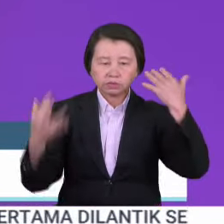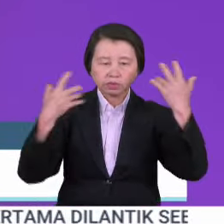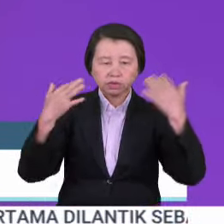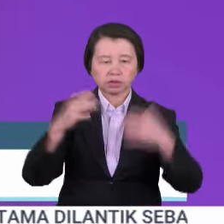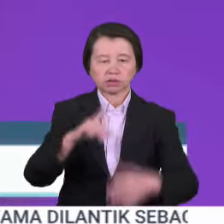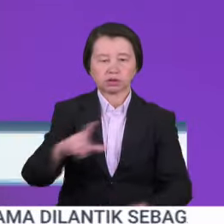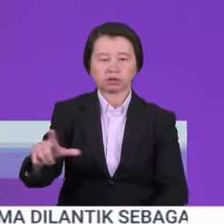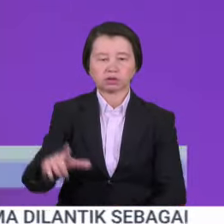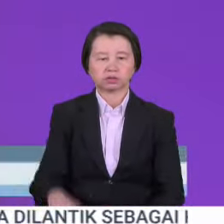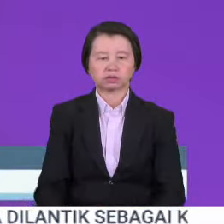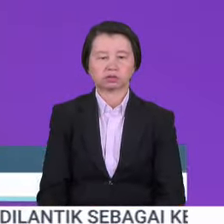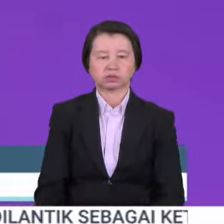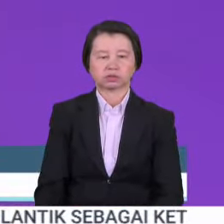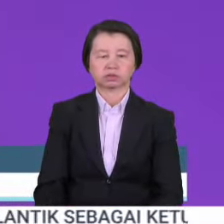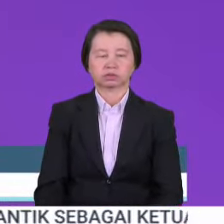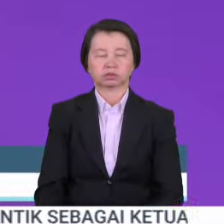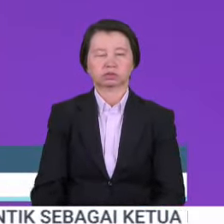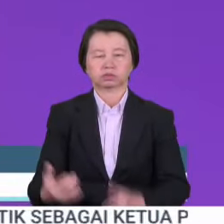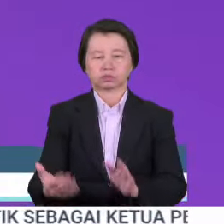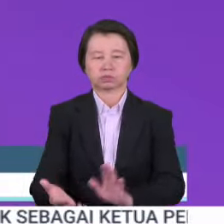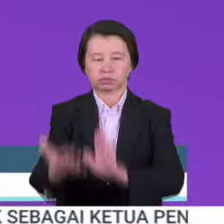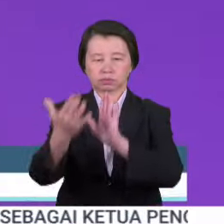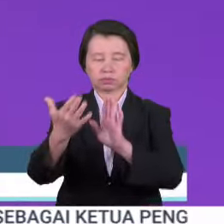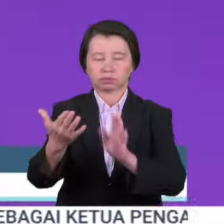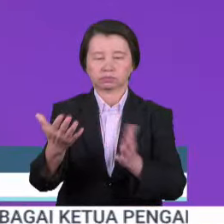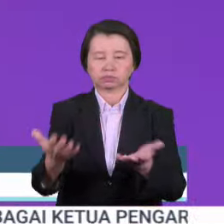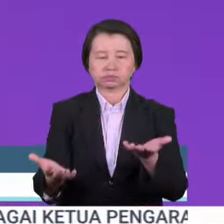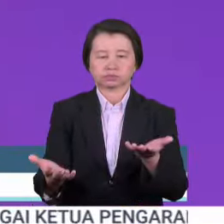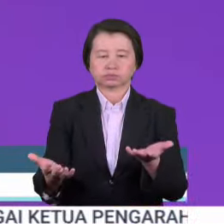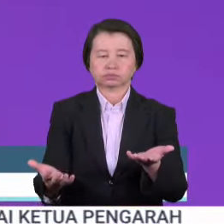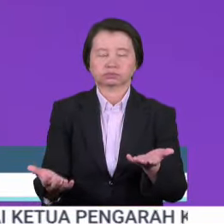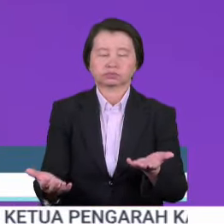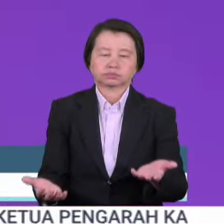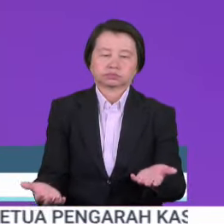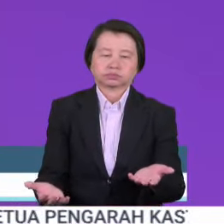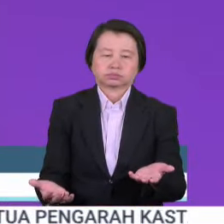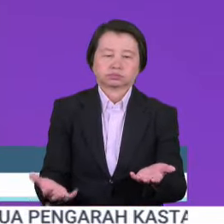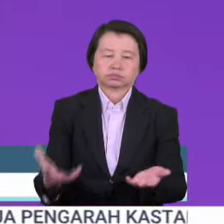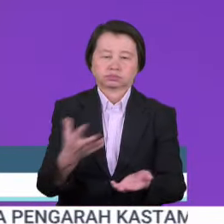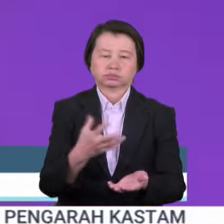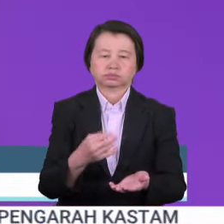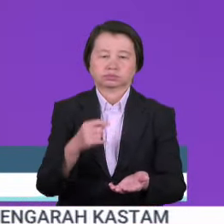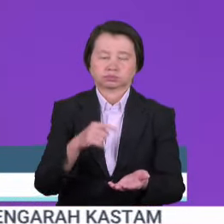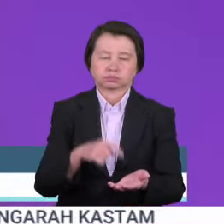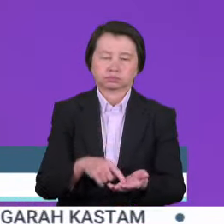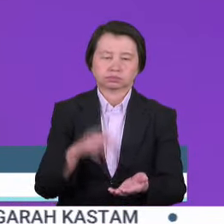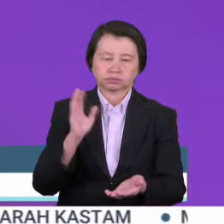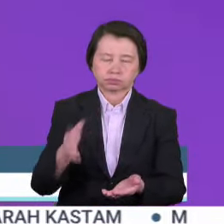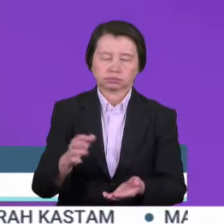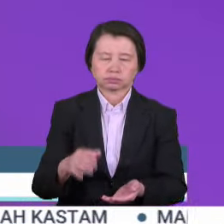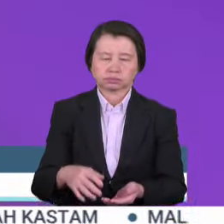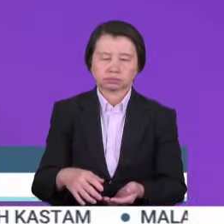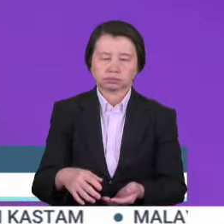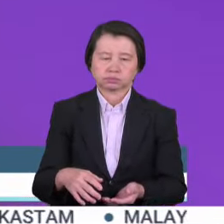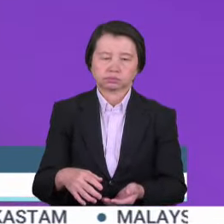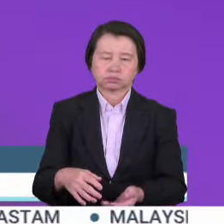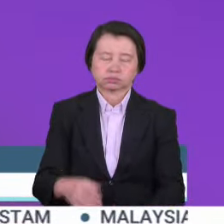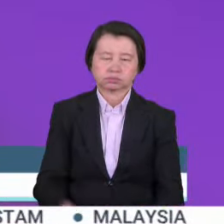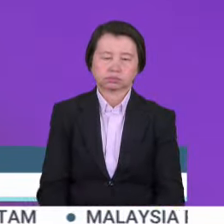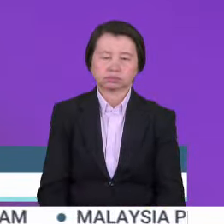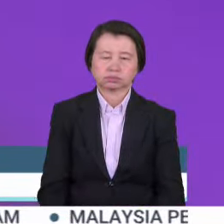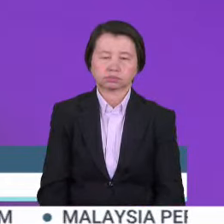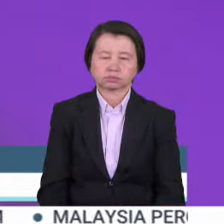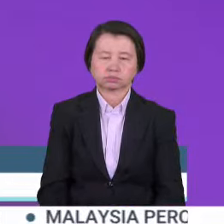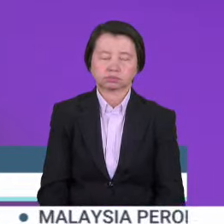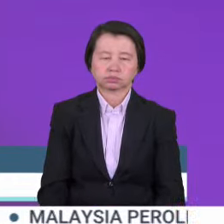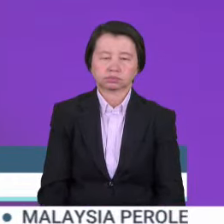half, walaupun begitu mereka dapat mula dapat keyakinan sebab mereka bermula pertama. Dan hari ini kita melihat bahawa kebanyakan gol dijaringkan